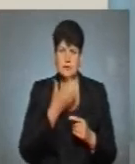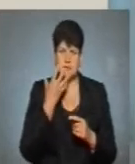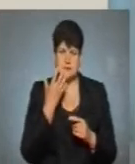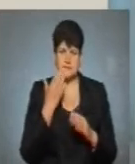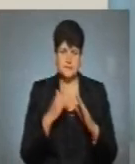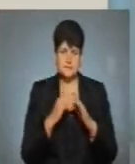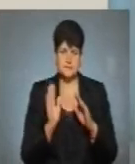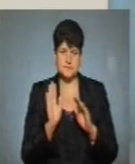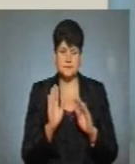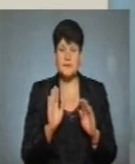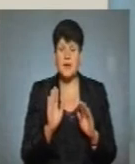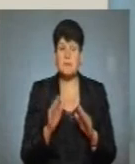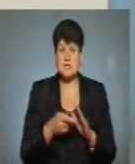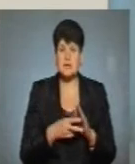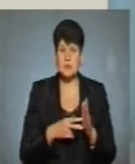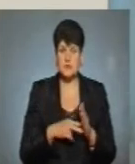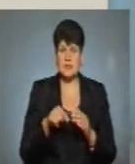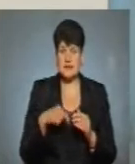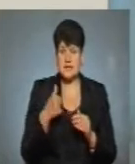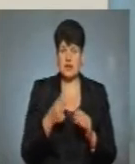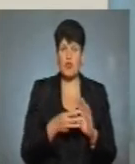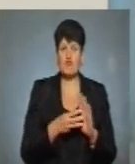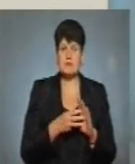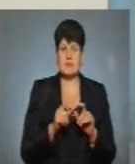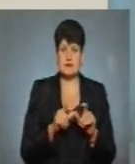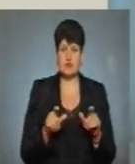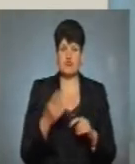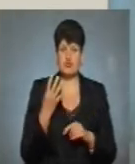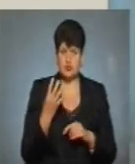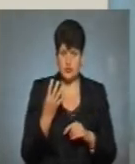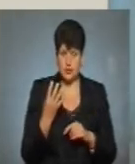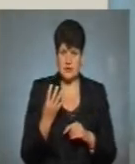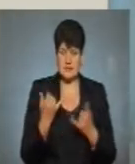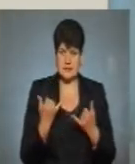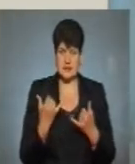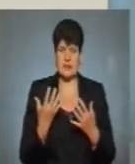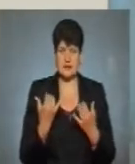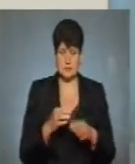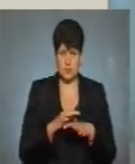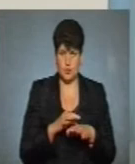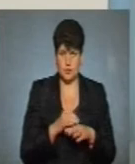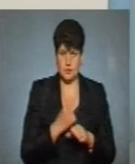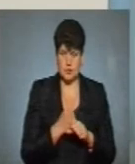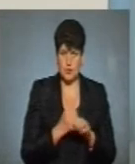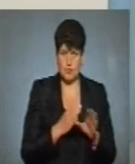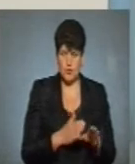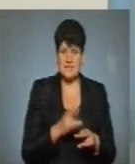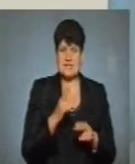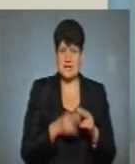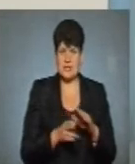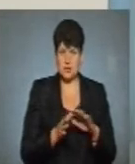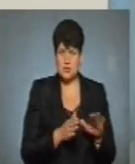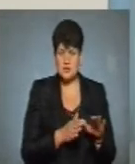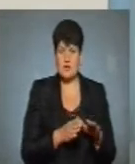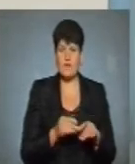Ми запланували на цей рік в 8 закладах. В чотирьох зараз відбуваються ремонтні роботи, завершуються